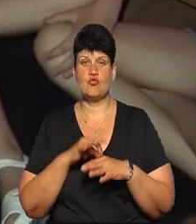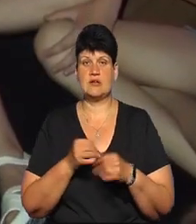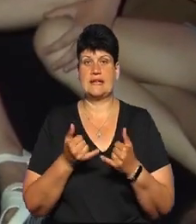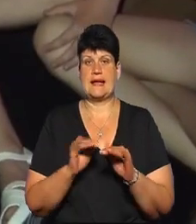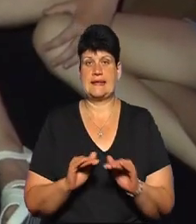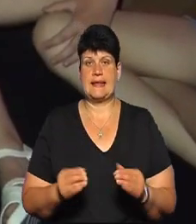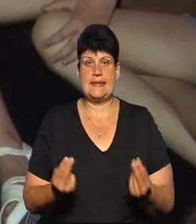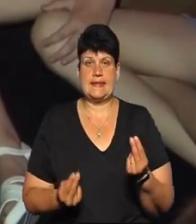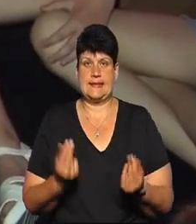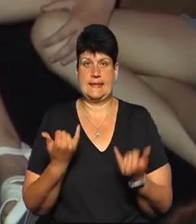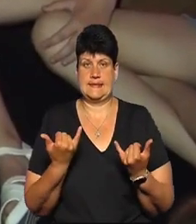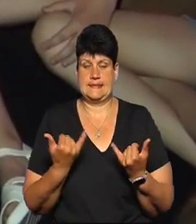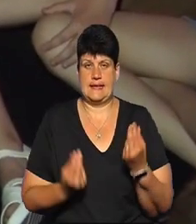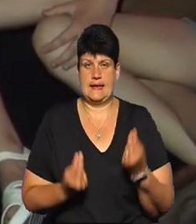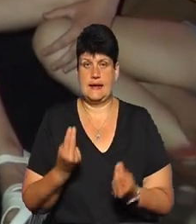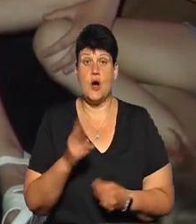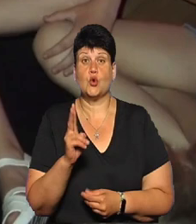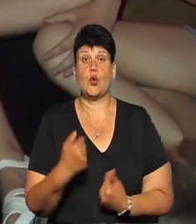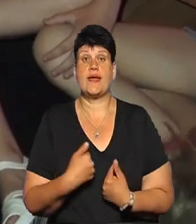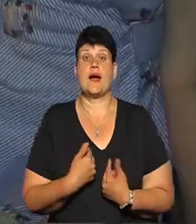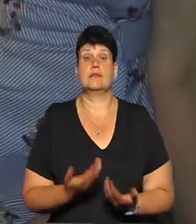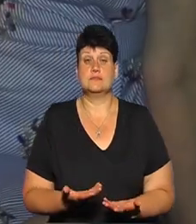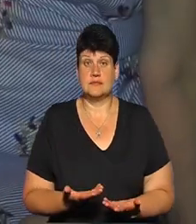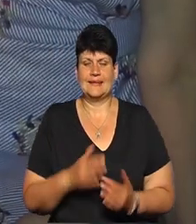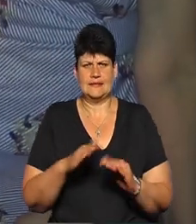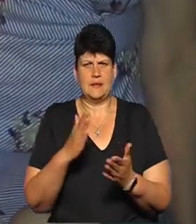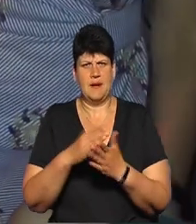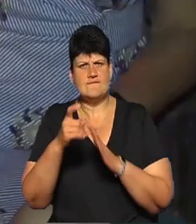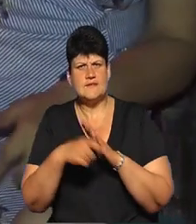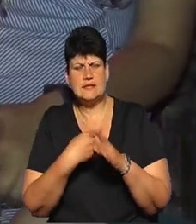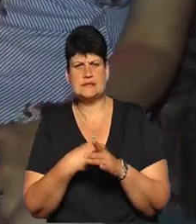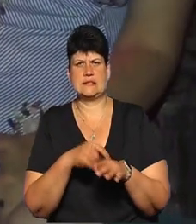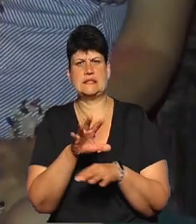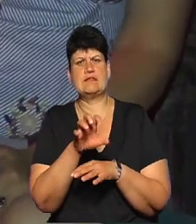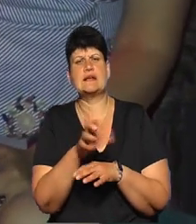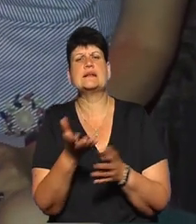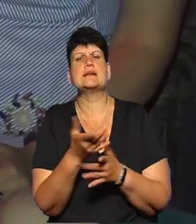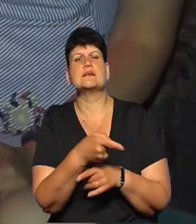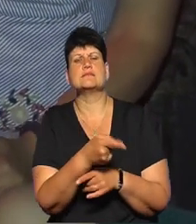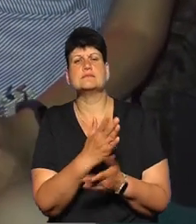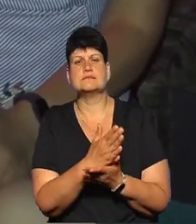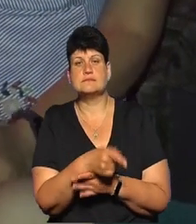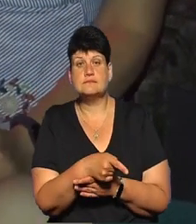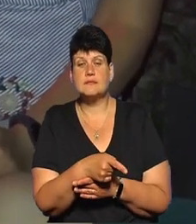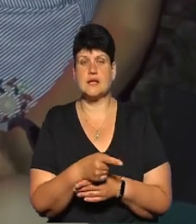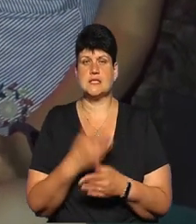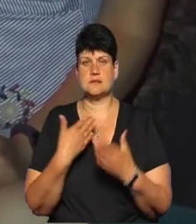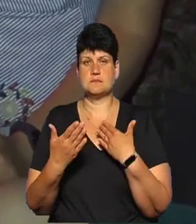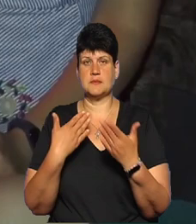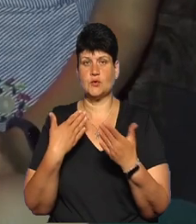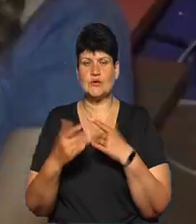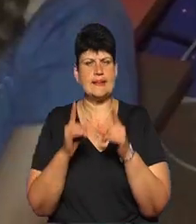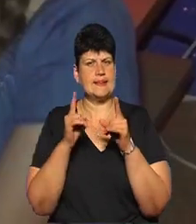ігри. Зараз грають у гру «Хто я?». Діти мають вгадати, яку тварину їм загадали друзі. Спілкуються під час гри